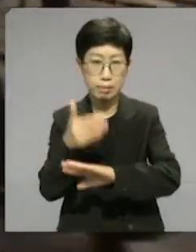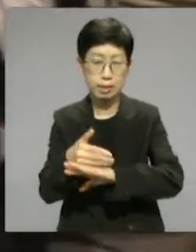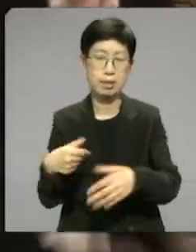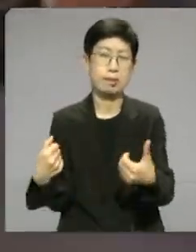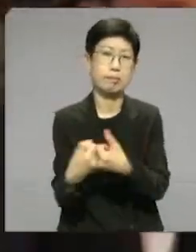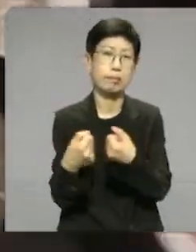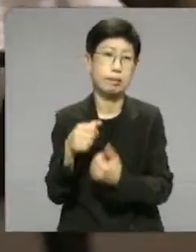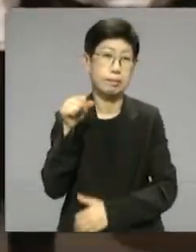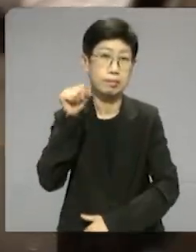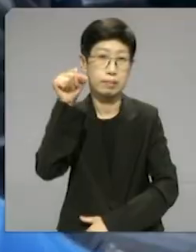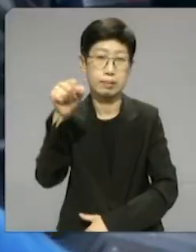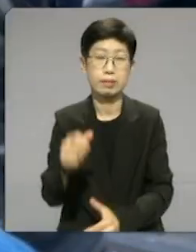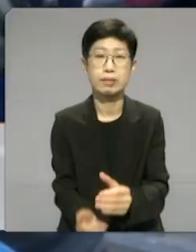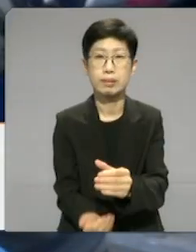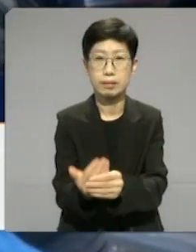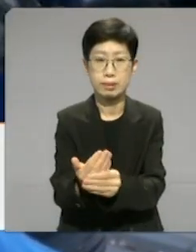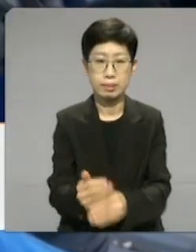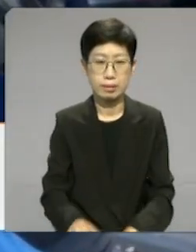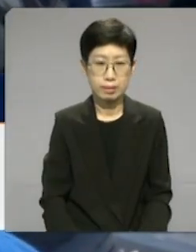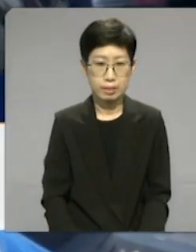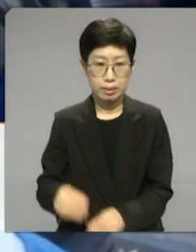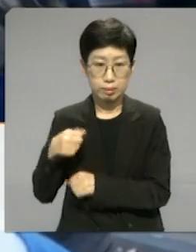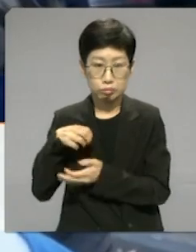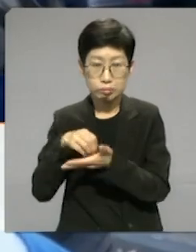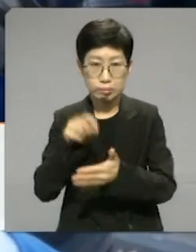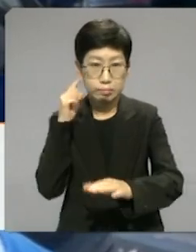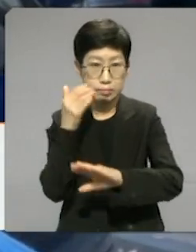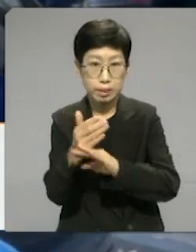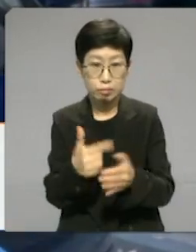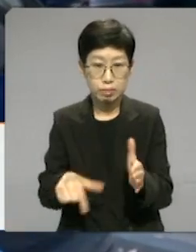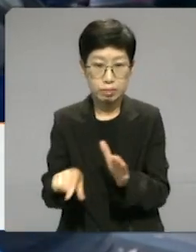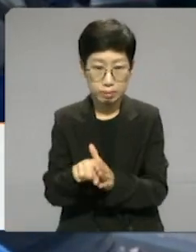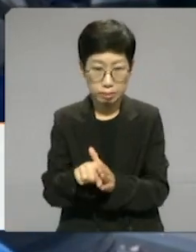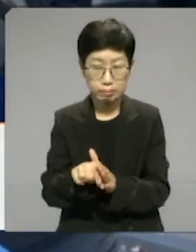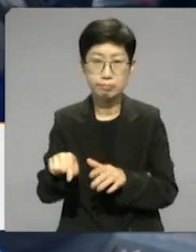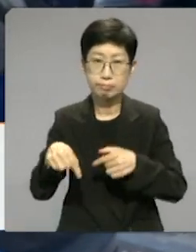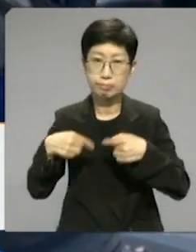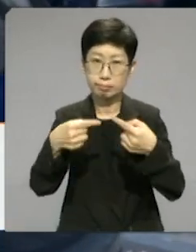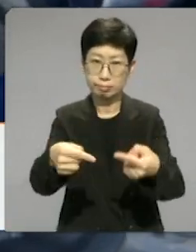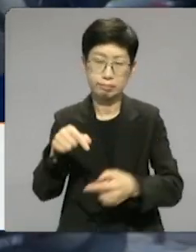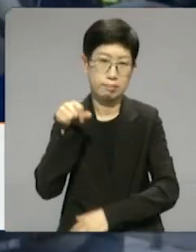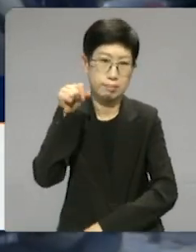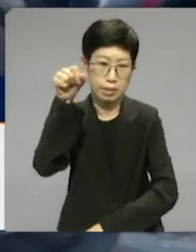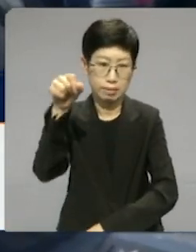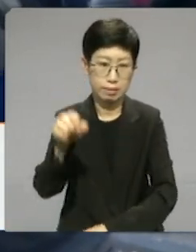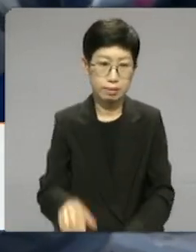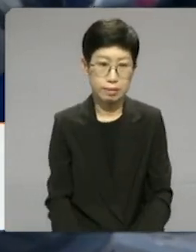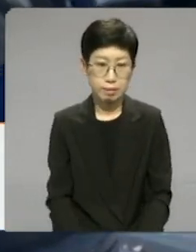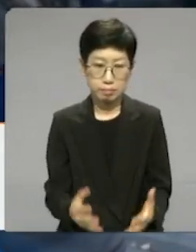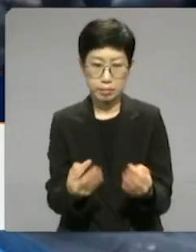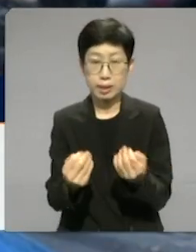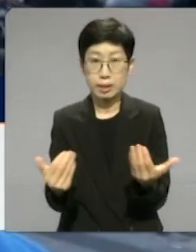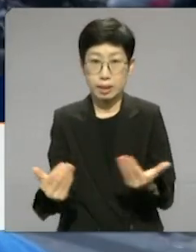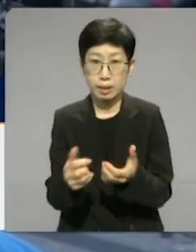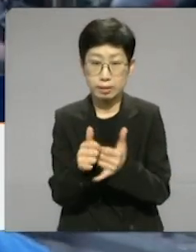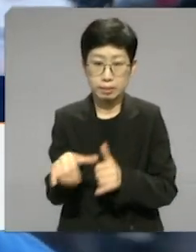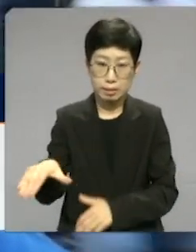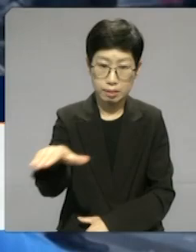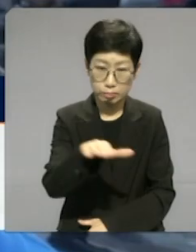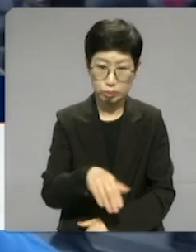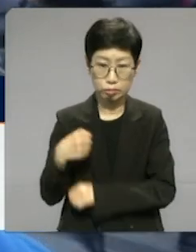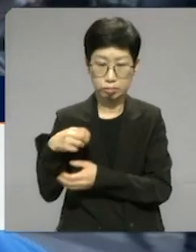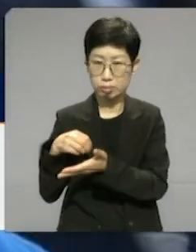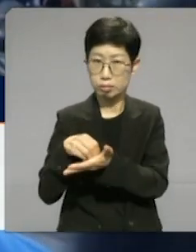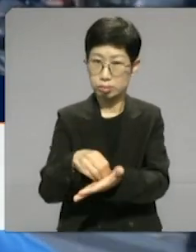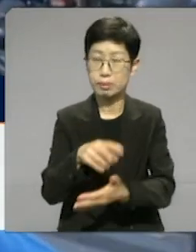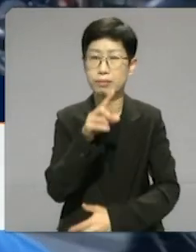시위를 벌였습니다. I'm here to support the cause over here, against drafting to the army. They're doing